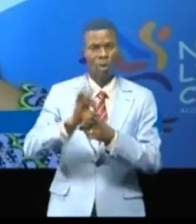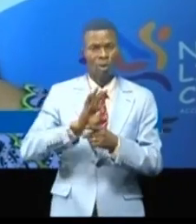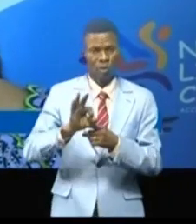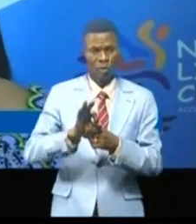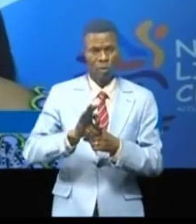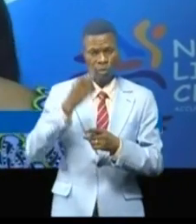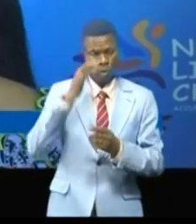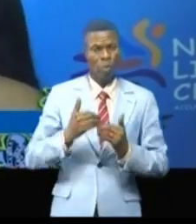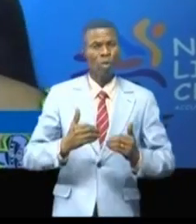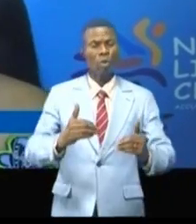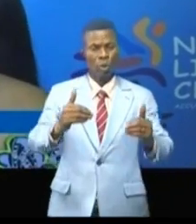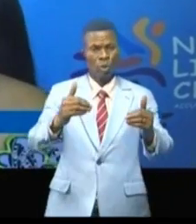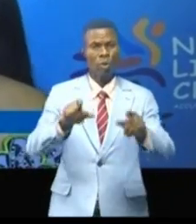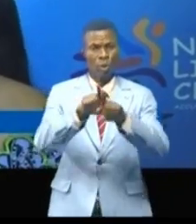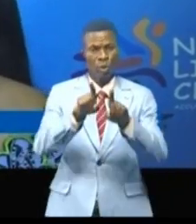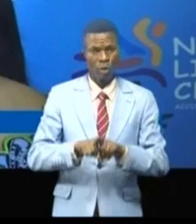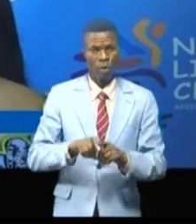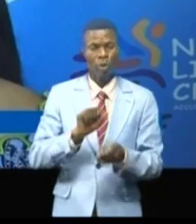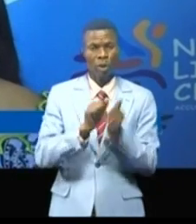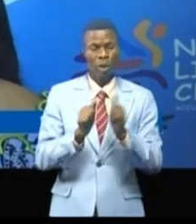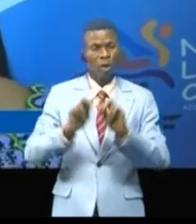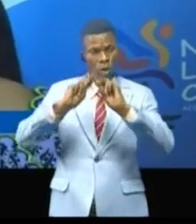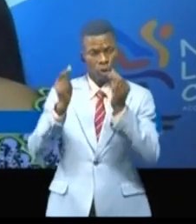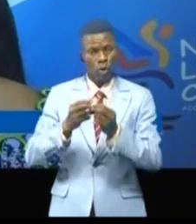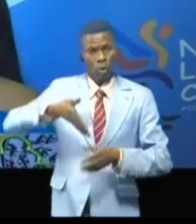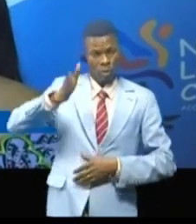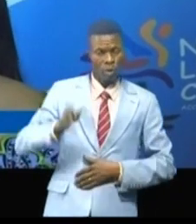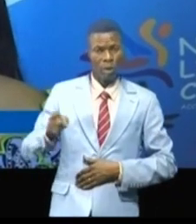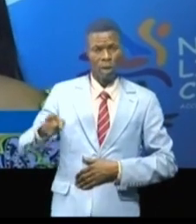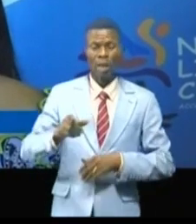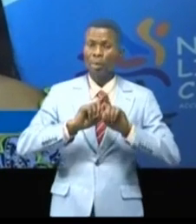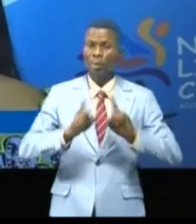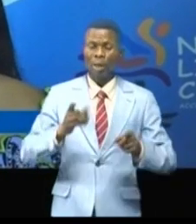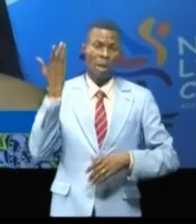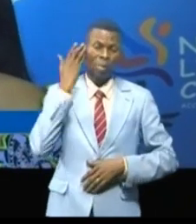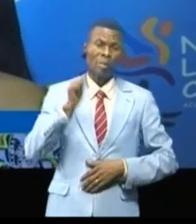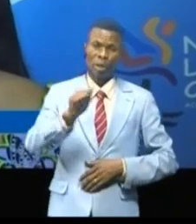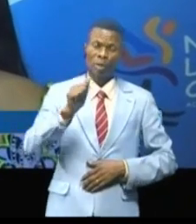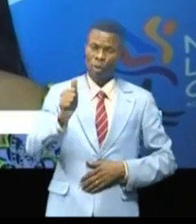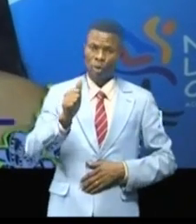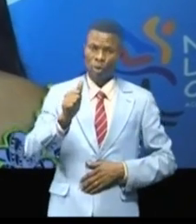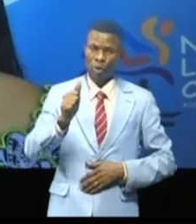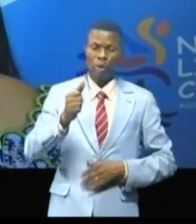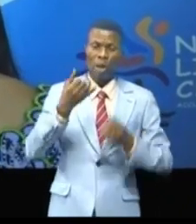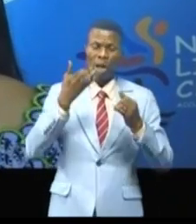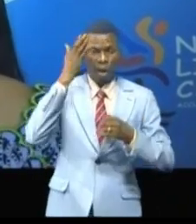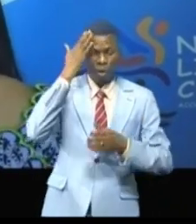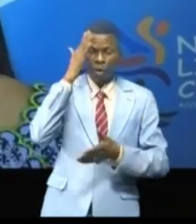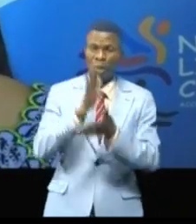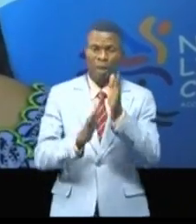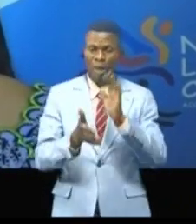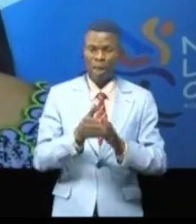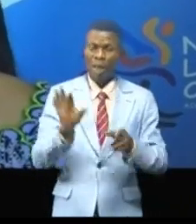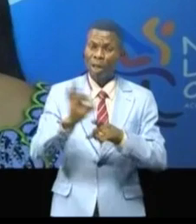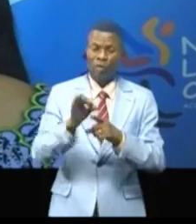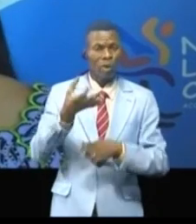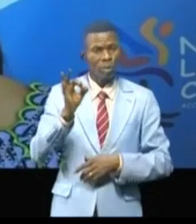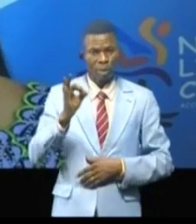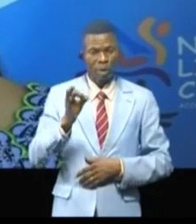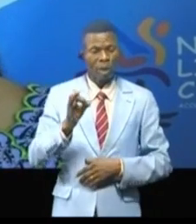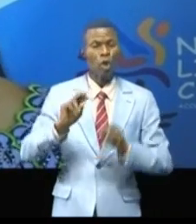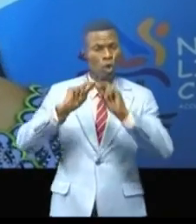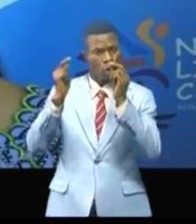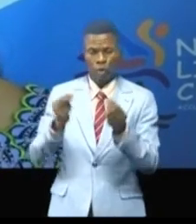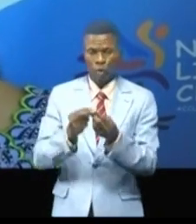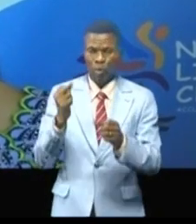la continuité, même s'il y a des structures spécialisées. Mais si les parents lui-même n'est pas informé, n'est pas formé, ces structures-là